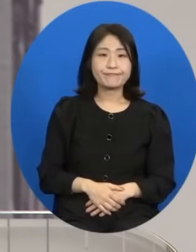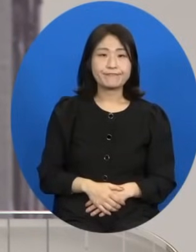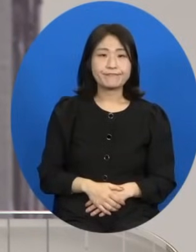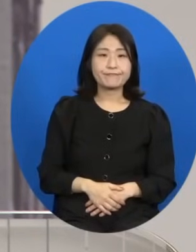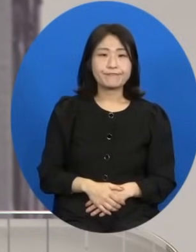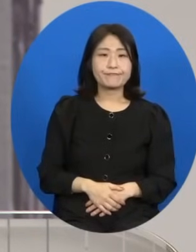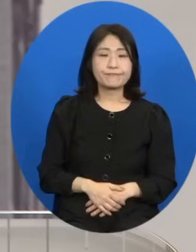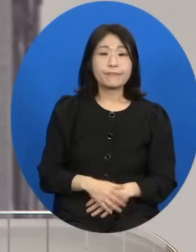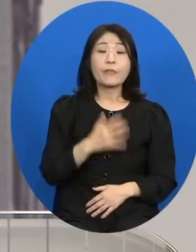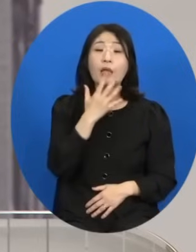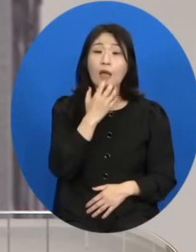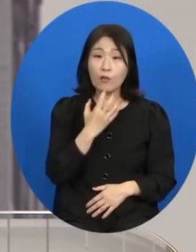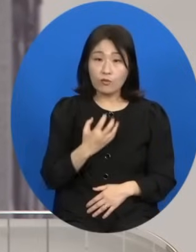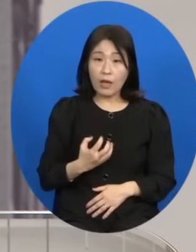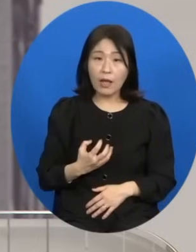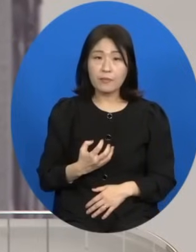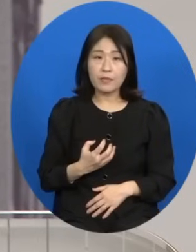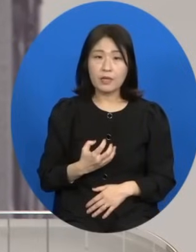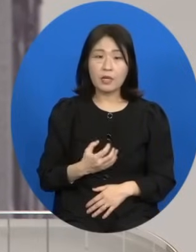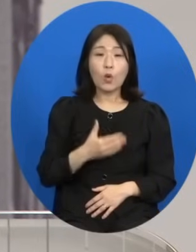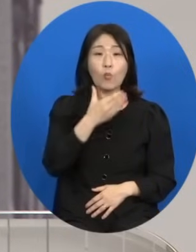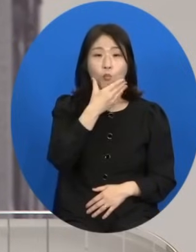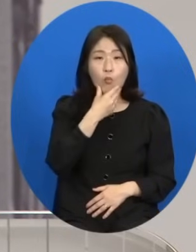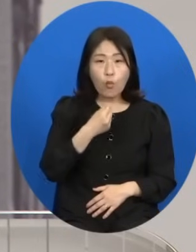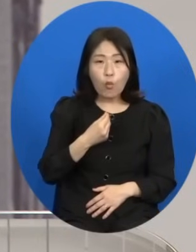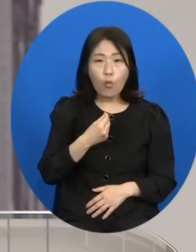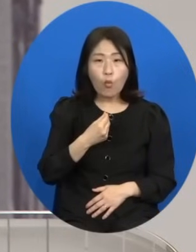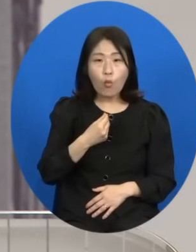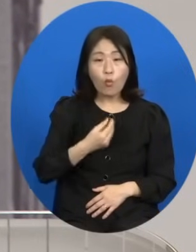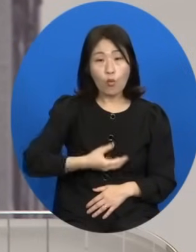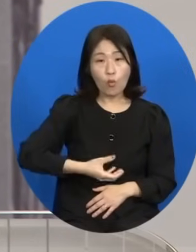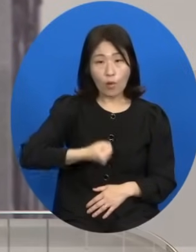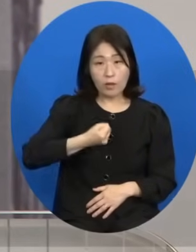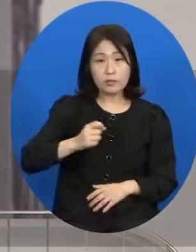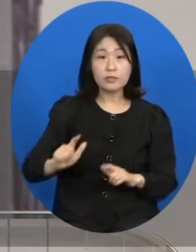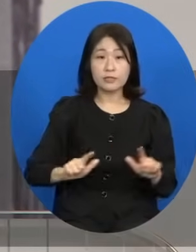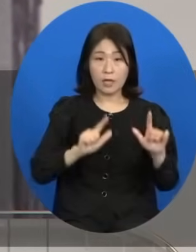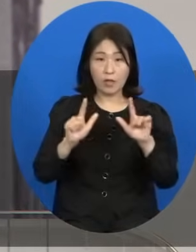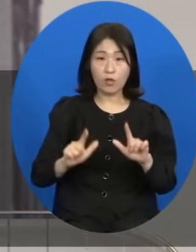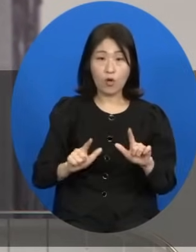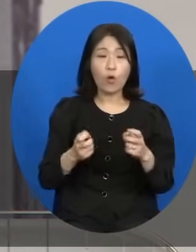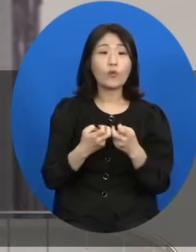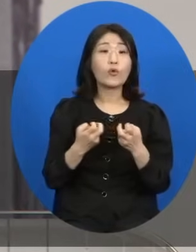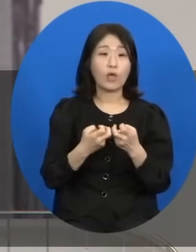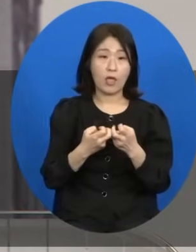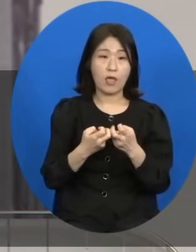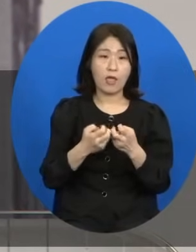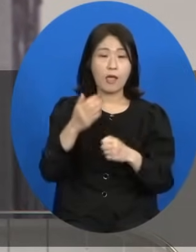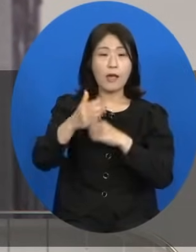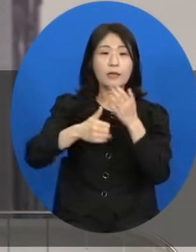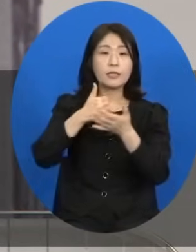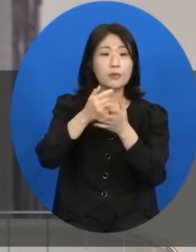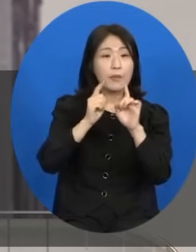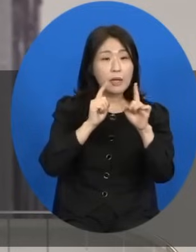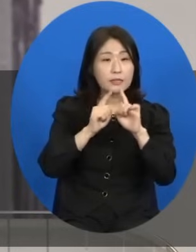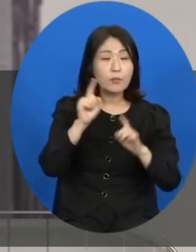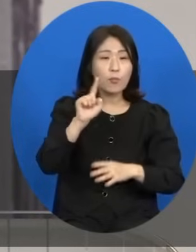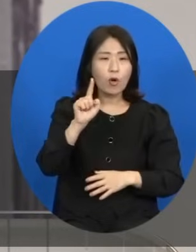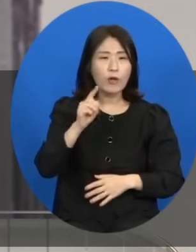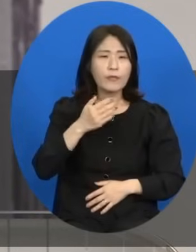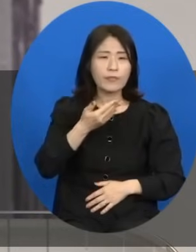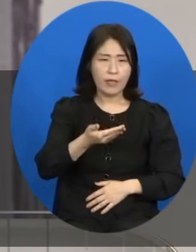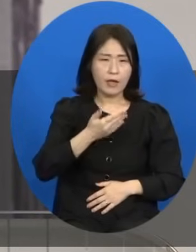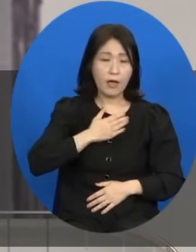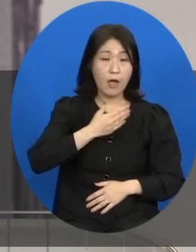아브라함이 그 복을 어떻게 는가 이렇게 설명을 해요 6장 14절에 하나님께서 말씀하시기를 내가 반드시